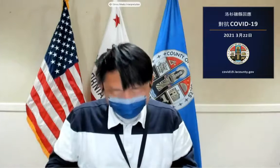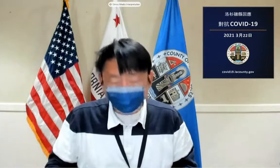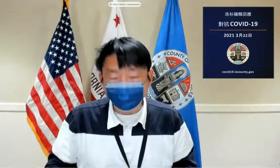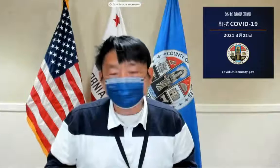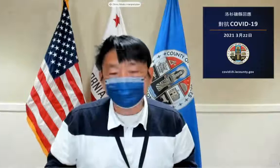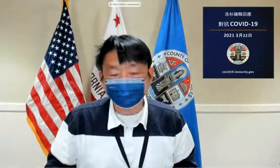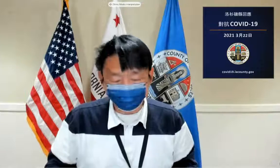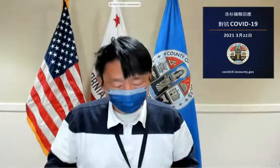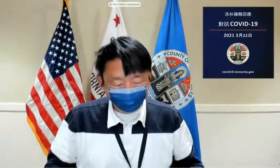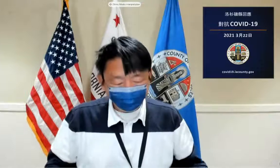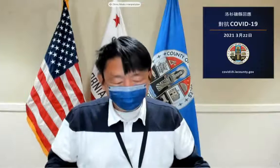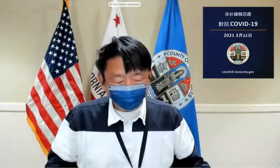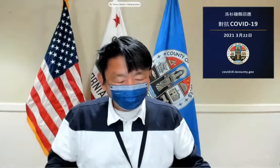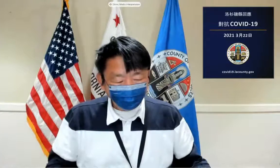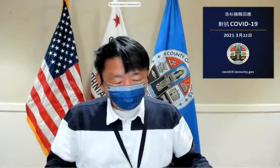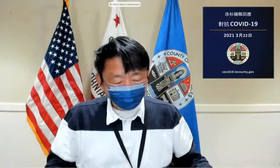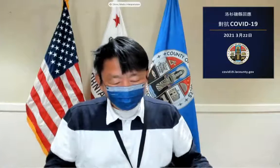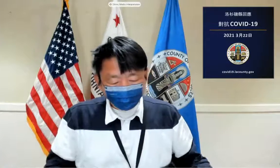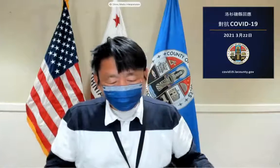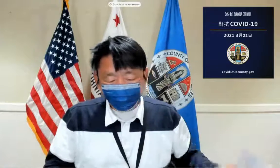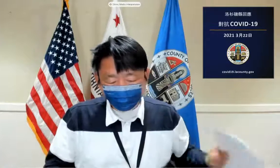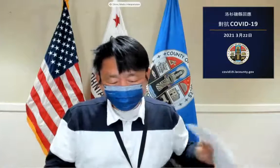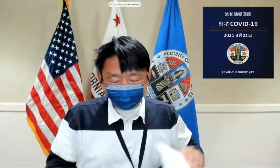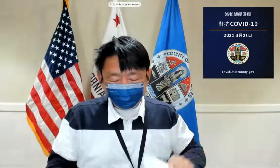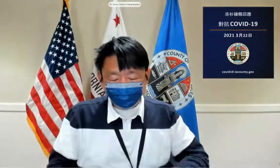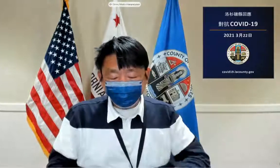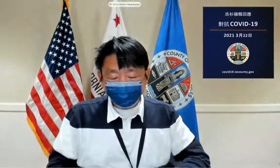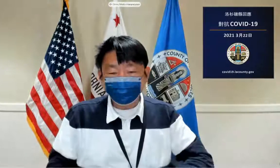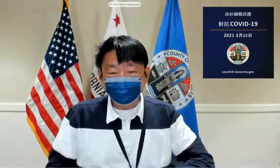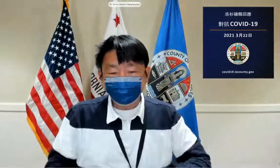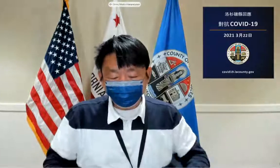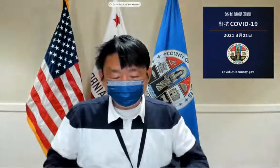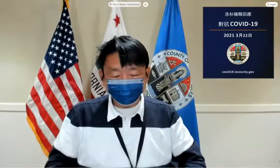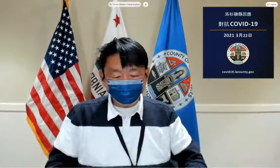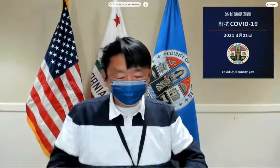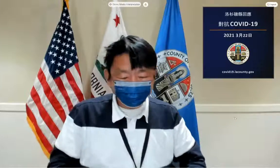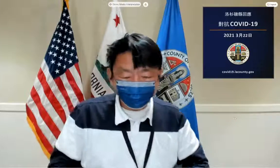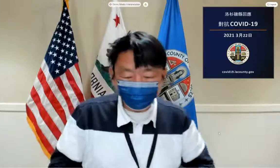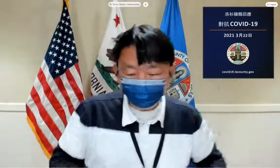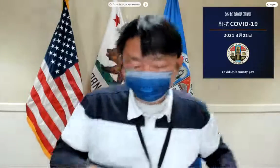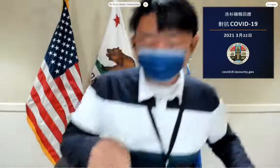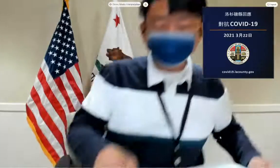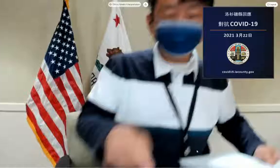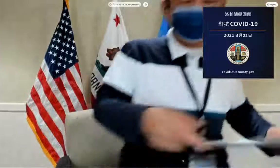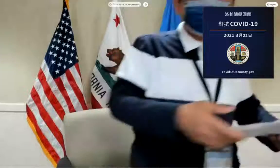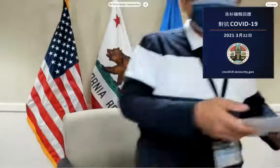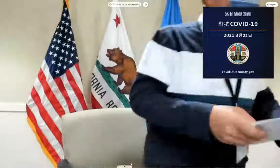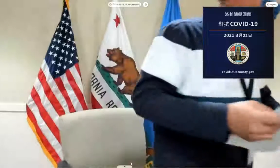vaccinateLAcounty.com 寻找更多的资料。That's concludes for today. Thank you.